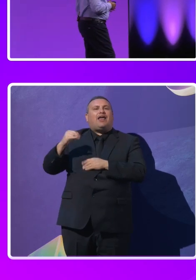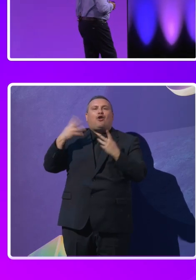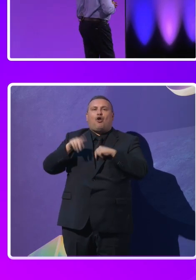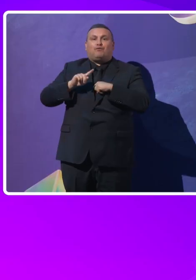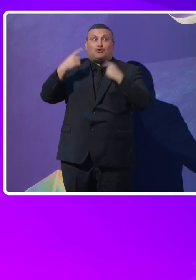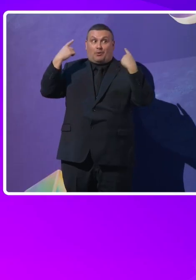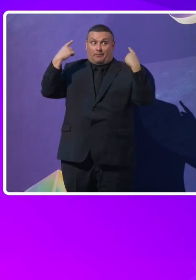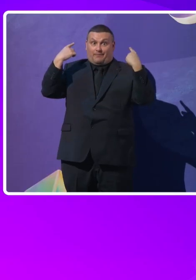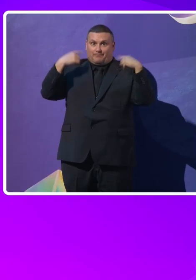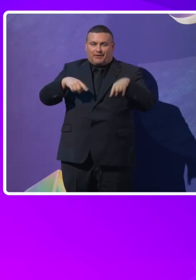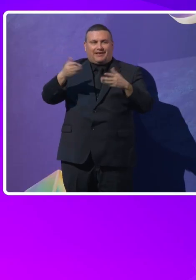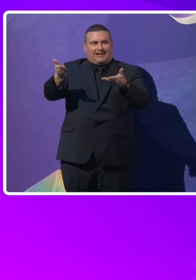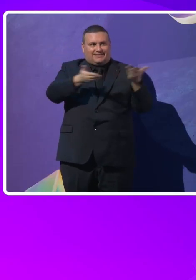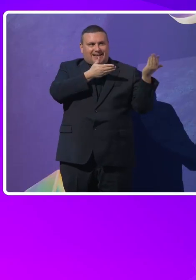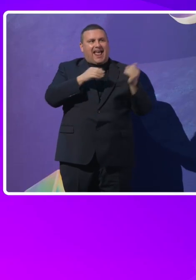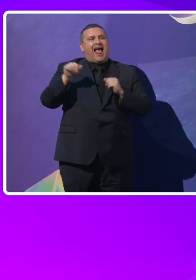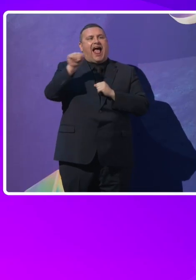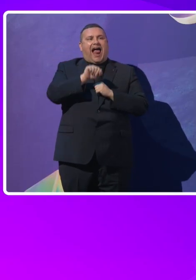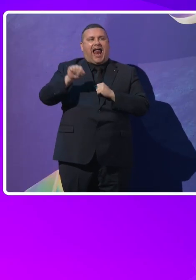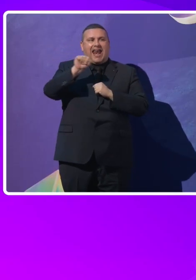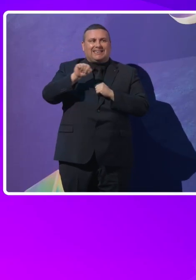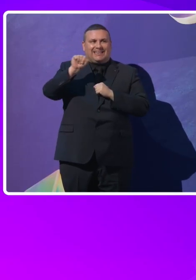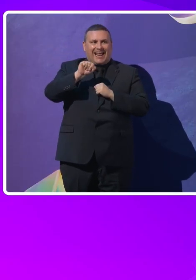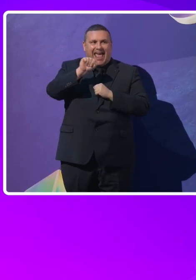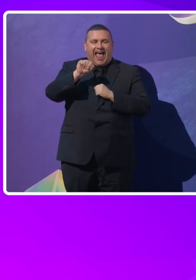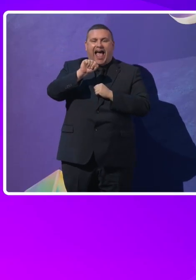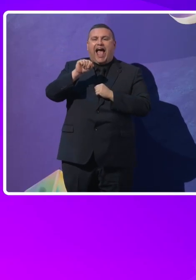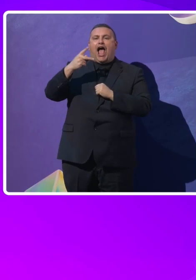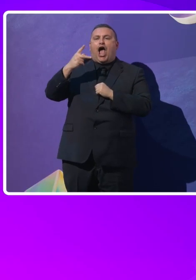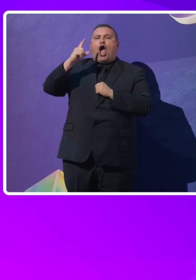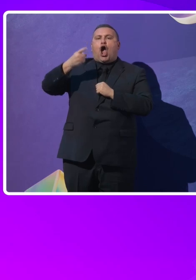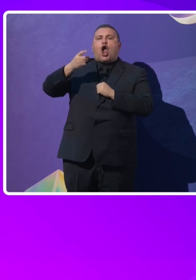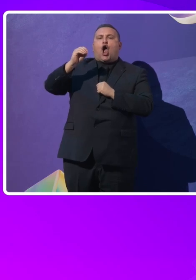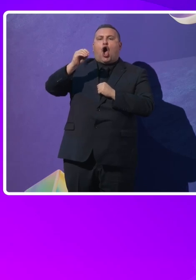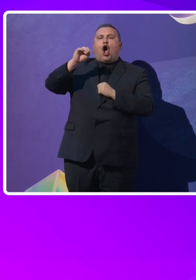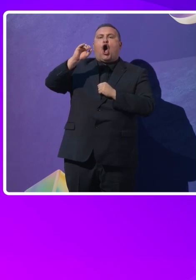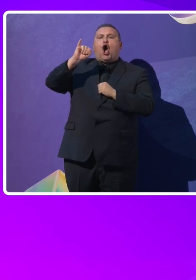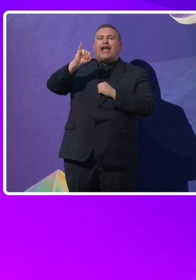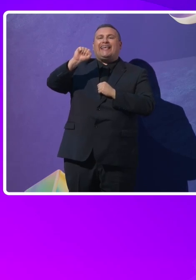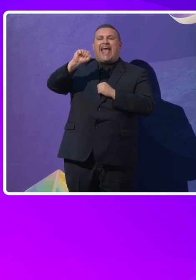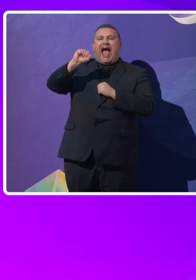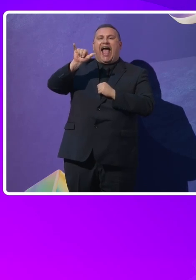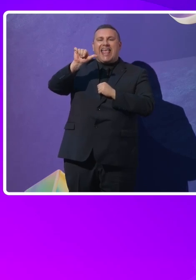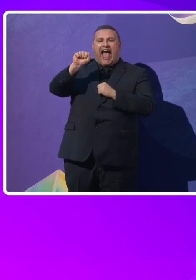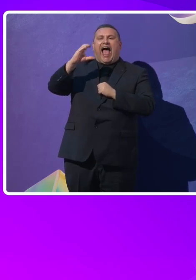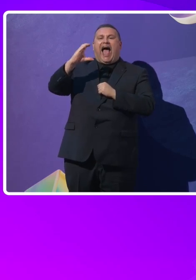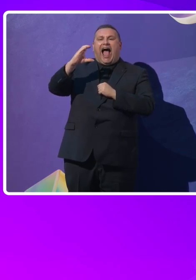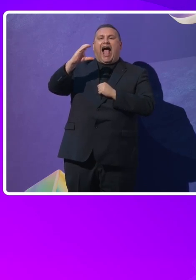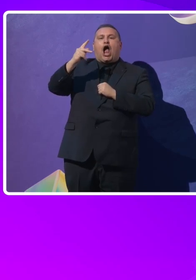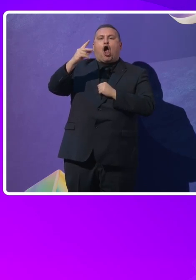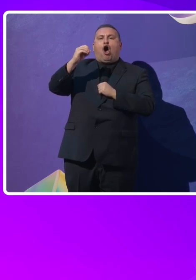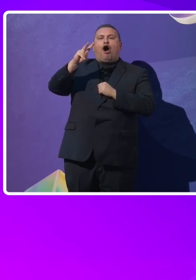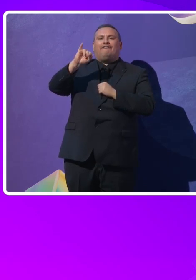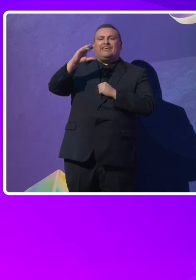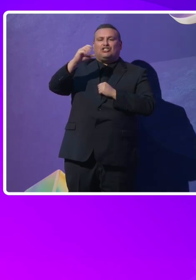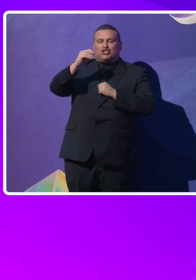Andrea gjakov e per Luigi croce con cui di lavorare tutti i giorni e che aiutano i nostri clienti a implementare in maniera corretta tutte queste